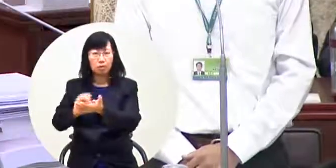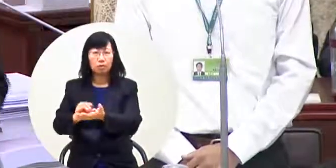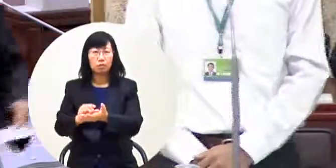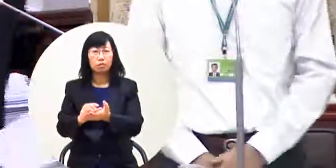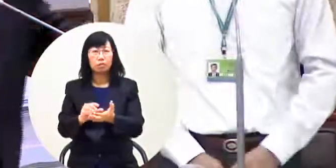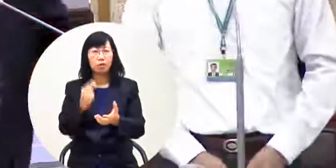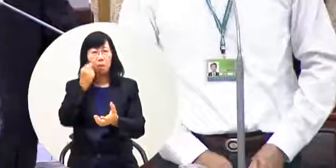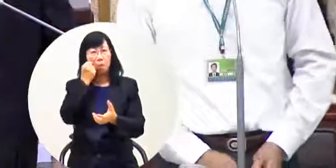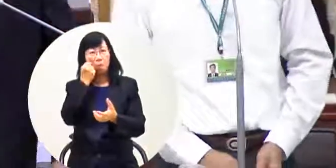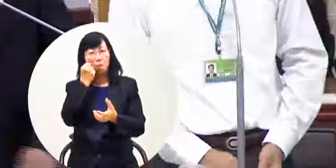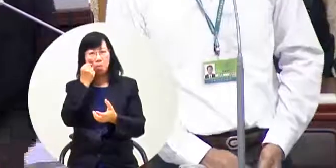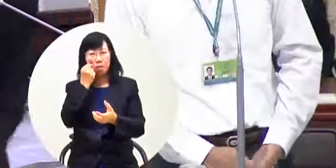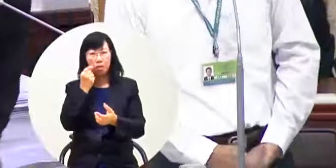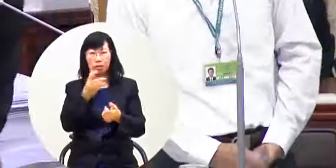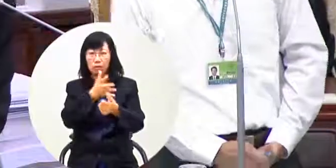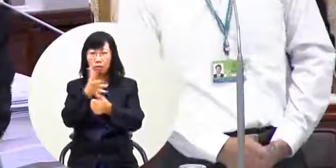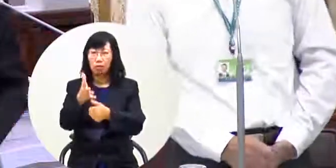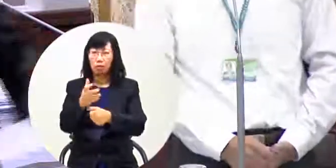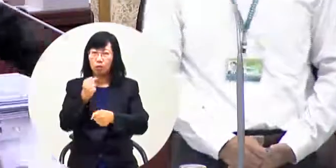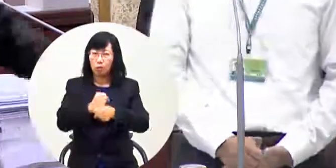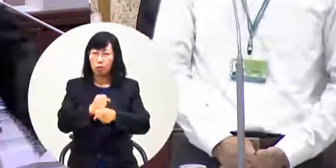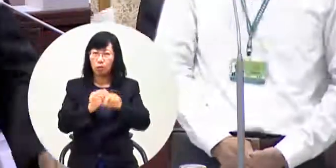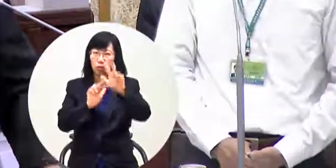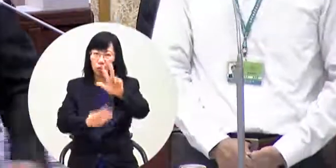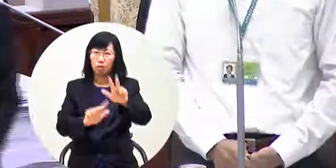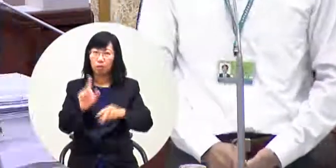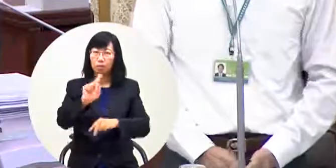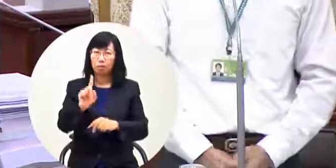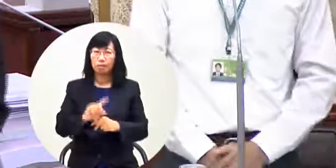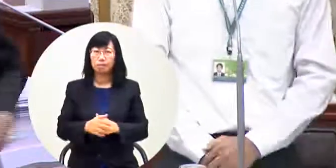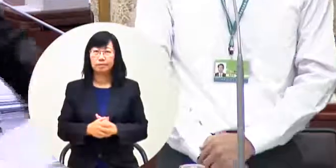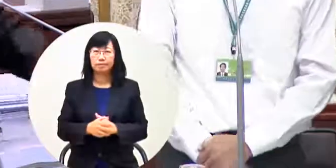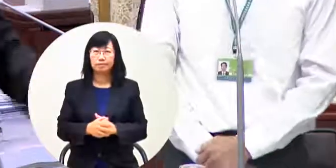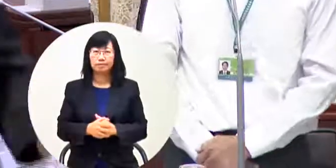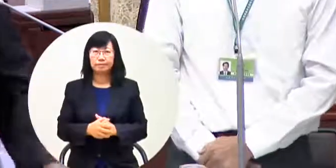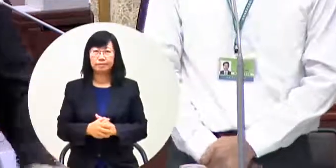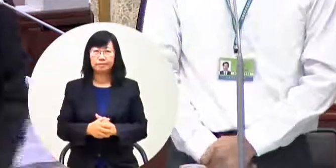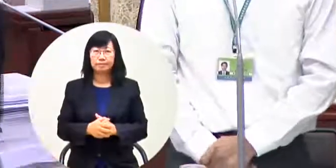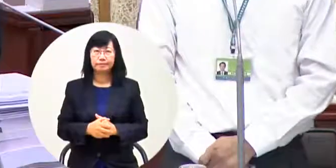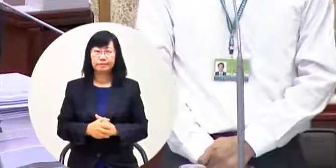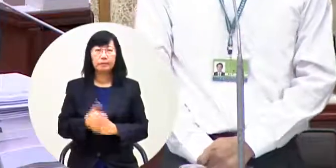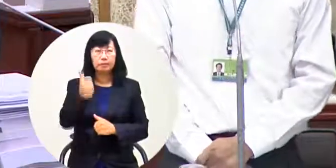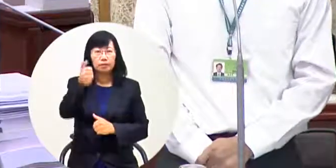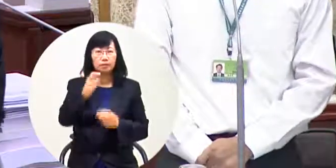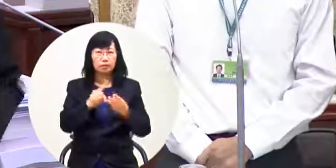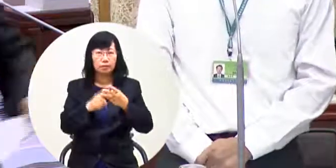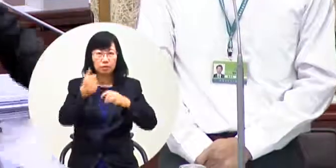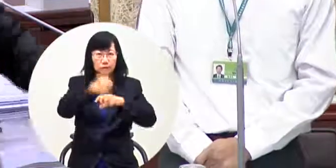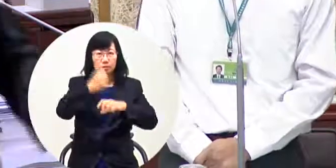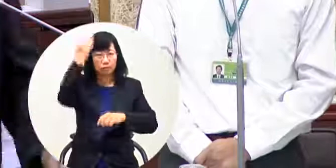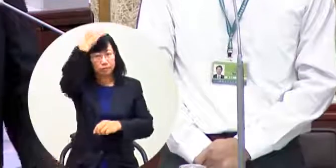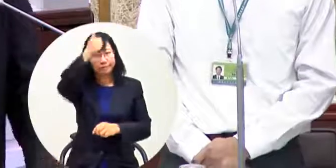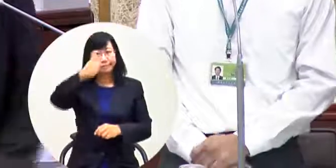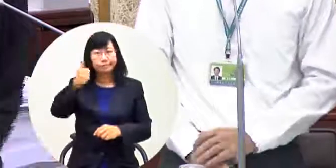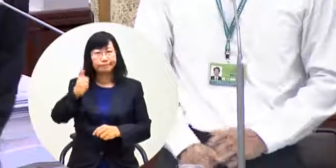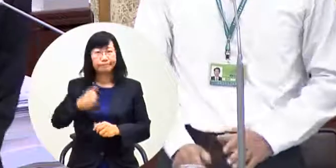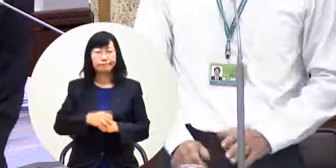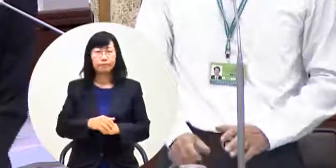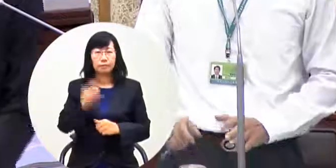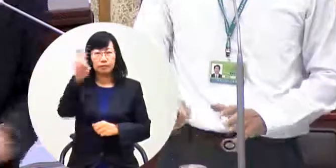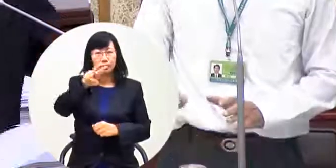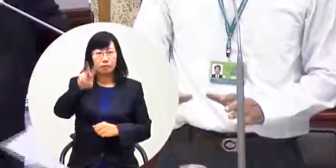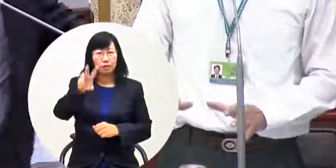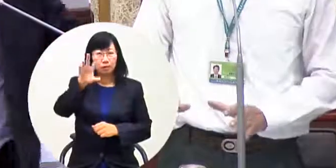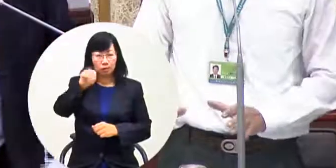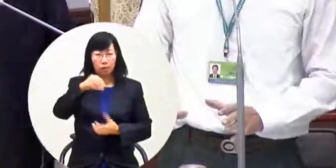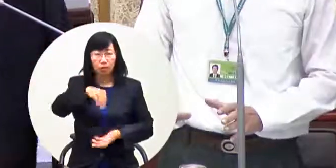哎，局长请回答。 副局长请答问。 好，谢谢主席，谢谢郑议员哦。那个2000万的提案的话，是我们当初要提案的